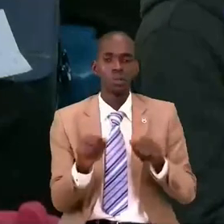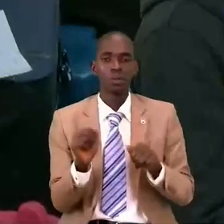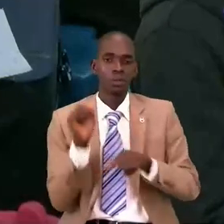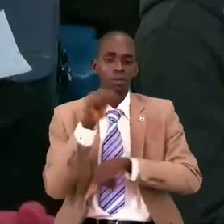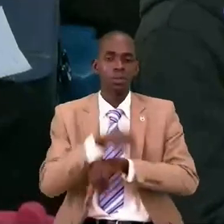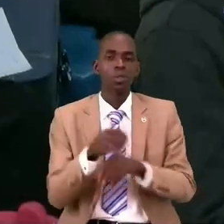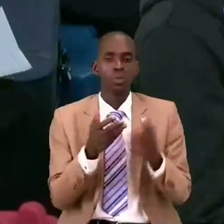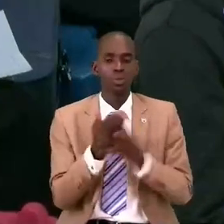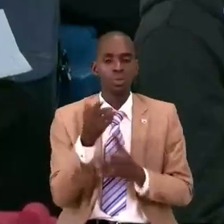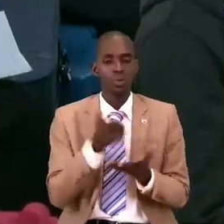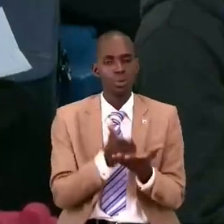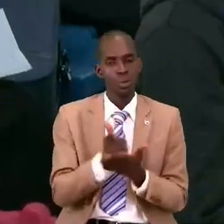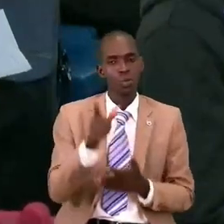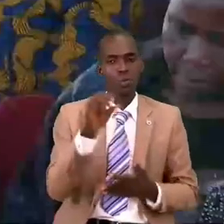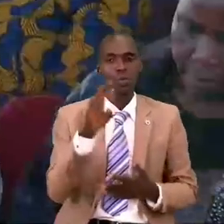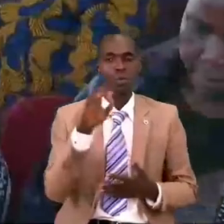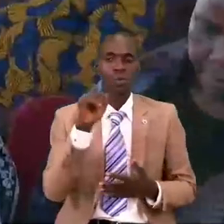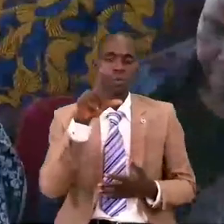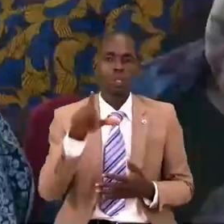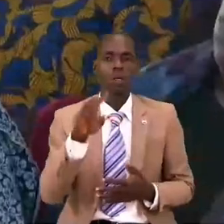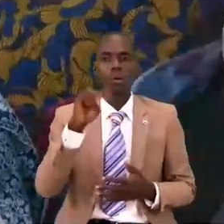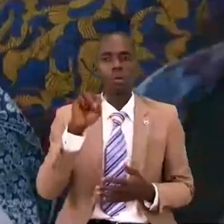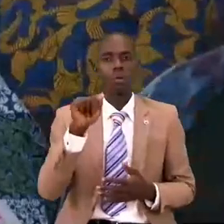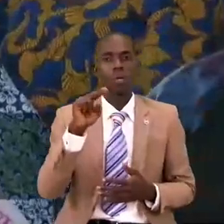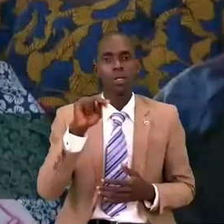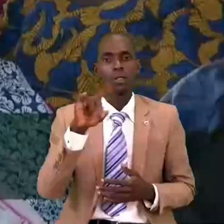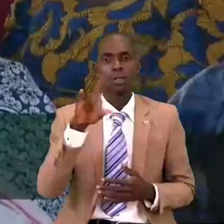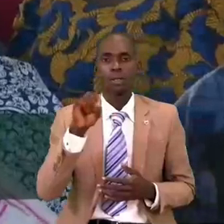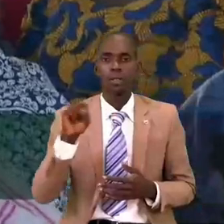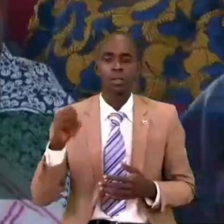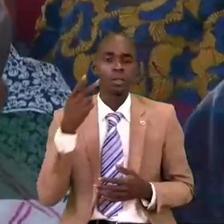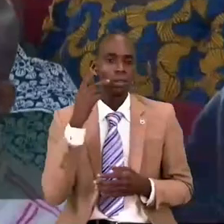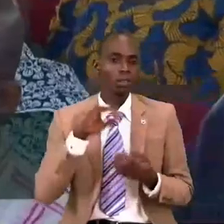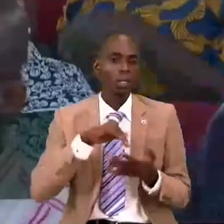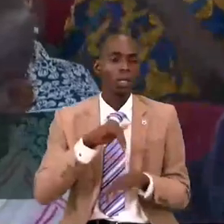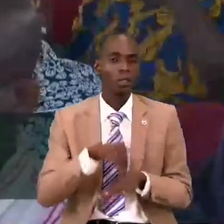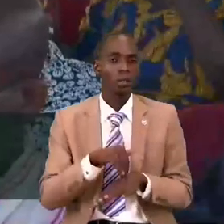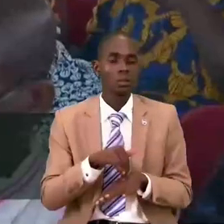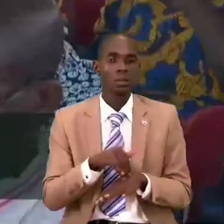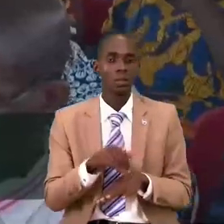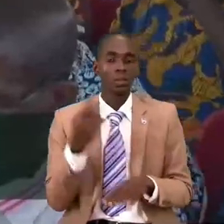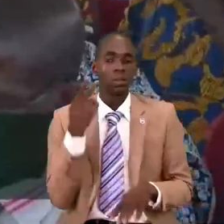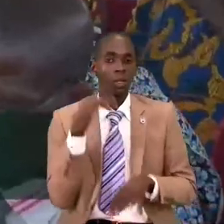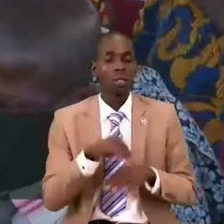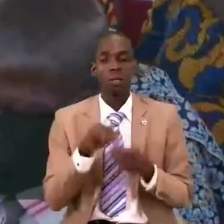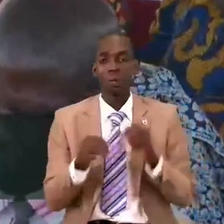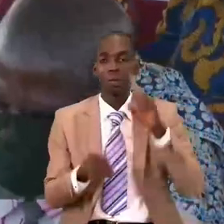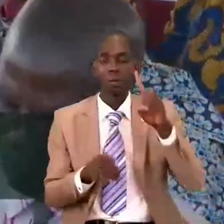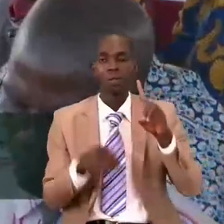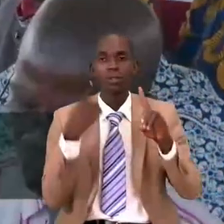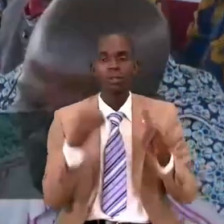Premier point donc, le courage indispensable pour un ministère qui